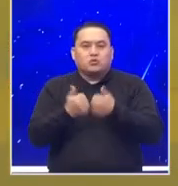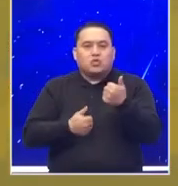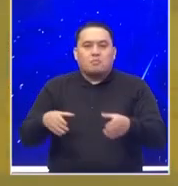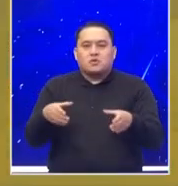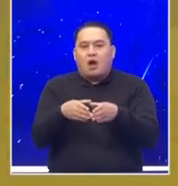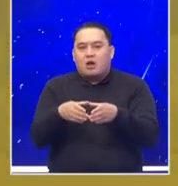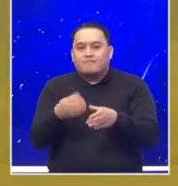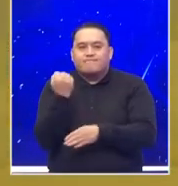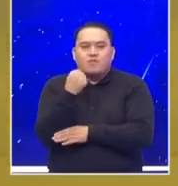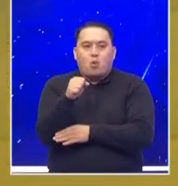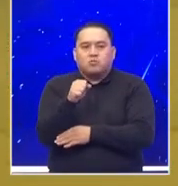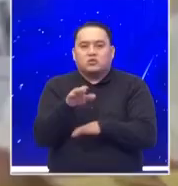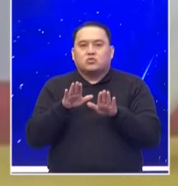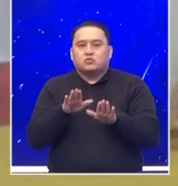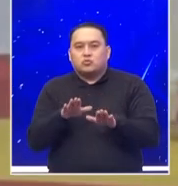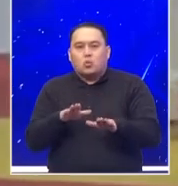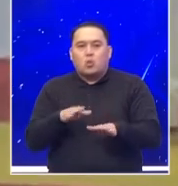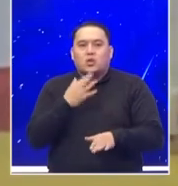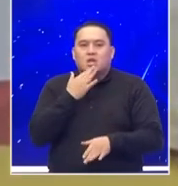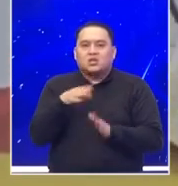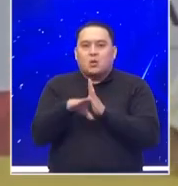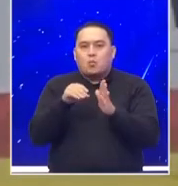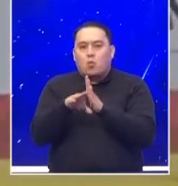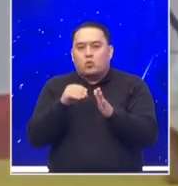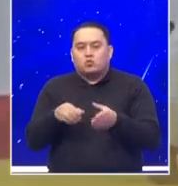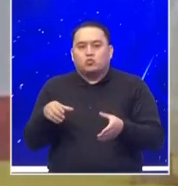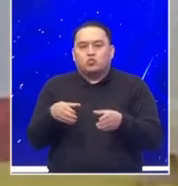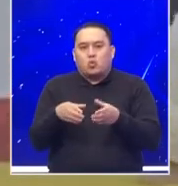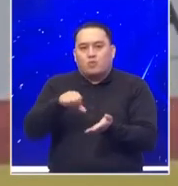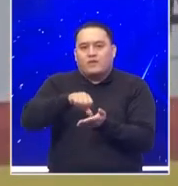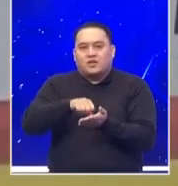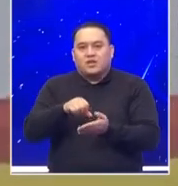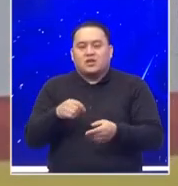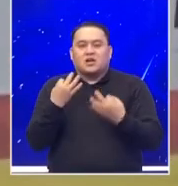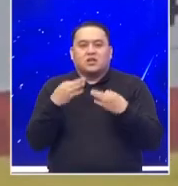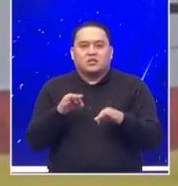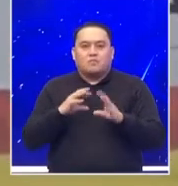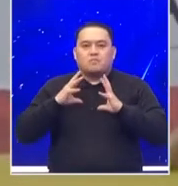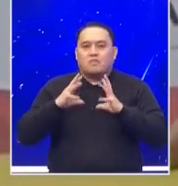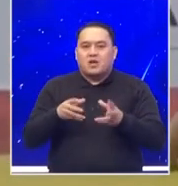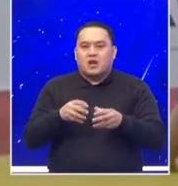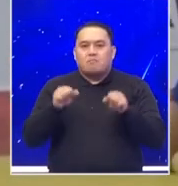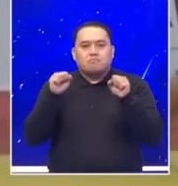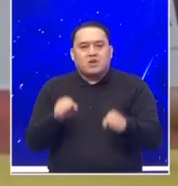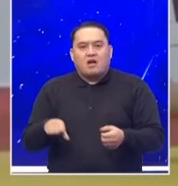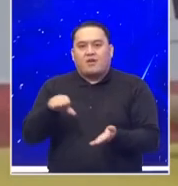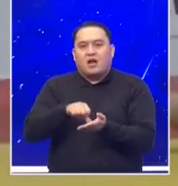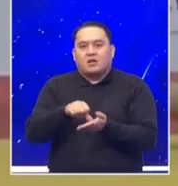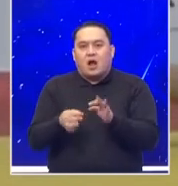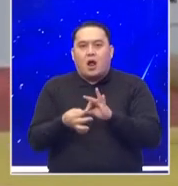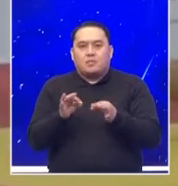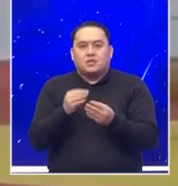тем что победители и призеры стана членами национальной сборной страны и выступит на лицензионном чемпионате мира за право завоевать квоту на